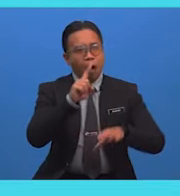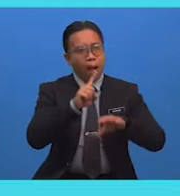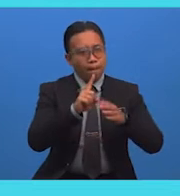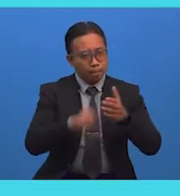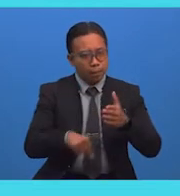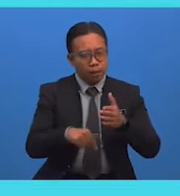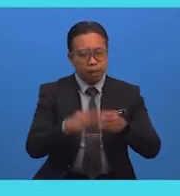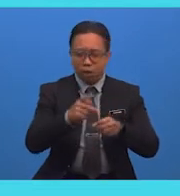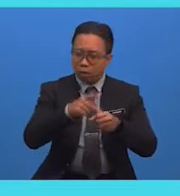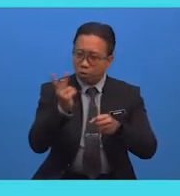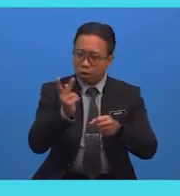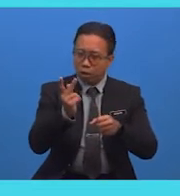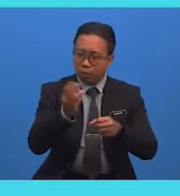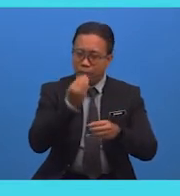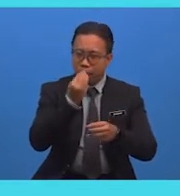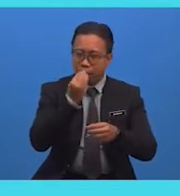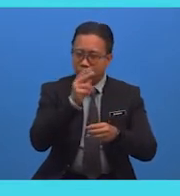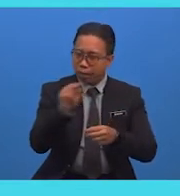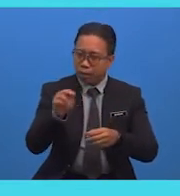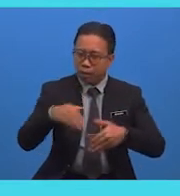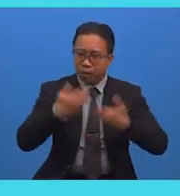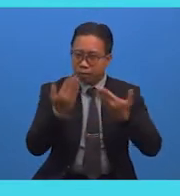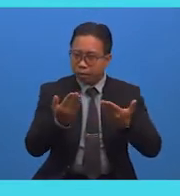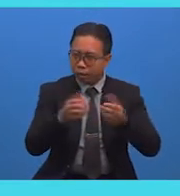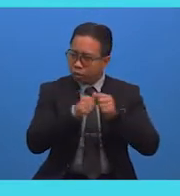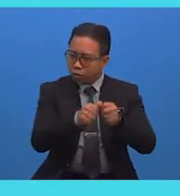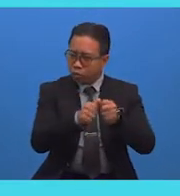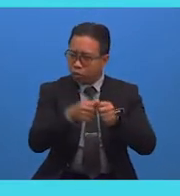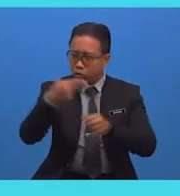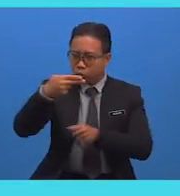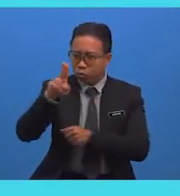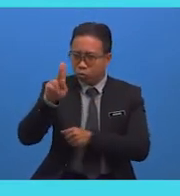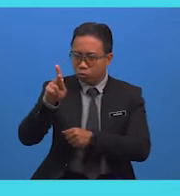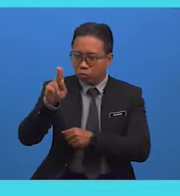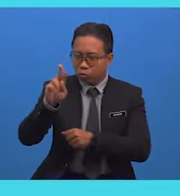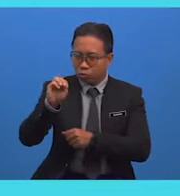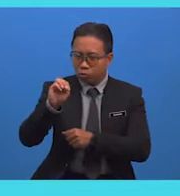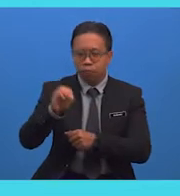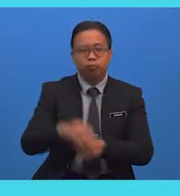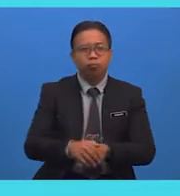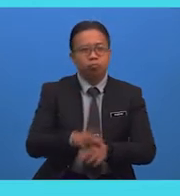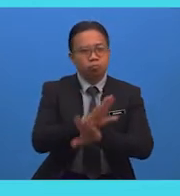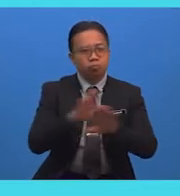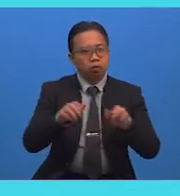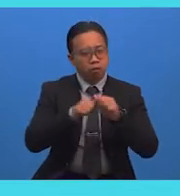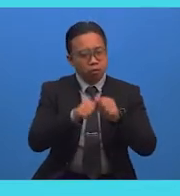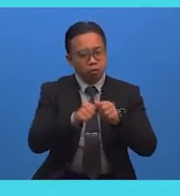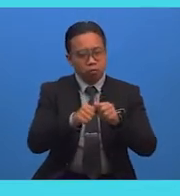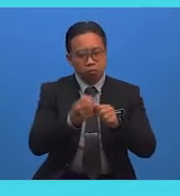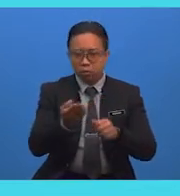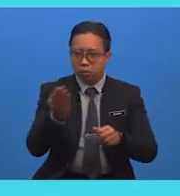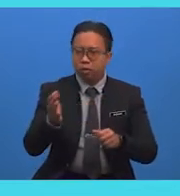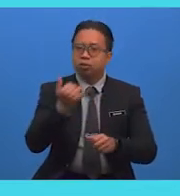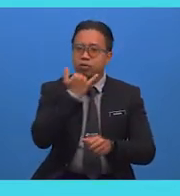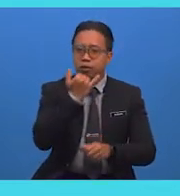terhadap aspek pengeluaran makanan yang menempati hukum syarak agar tidak terjebak dengan perkara